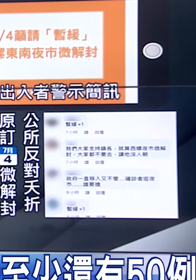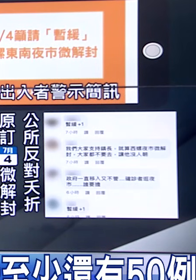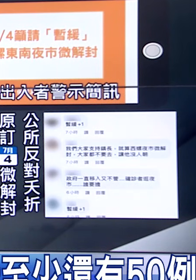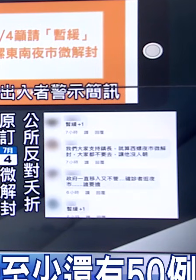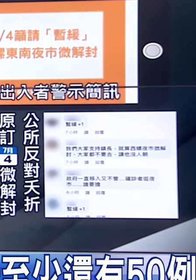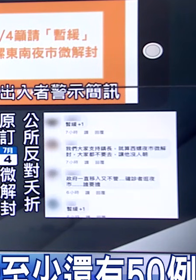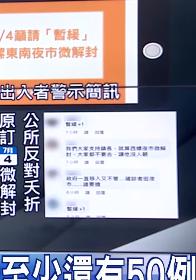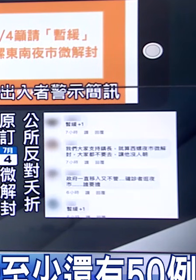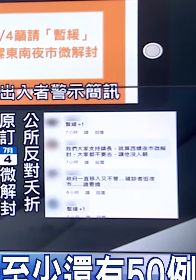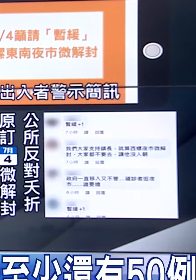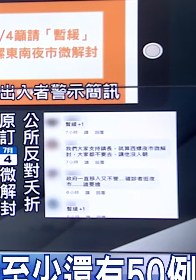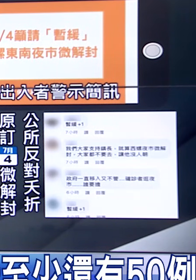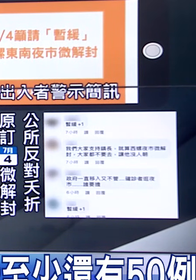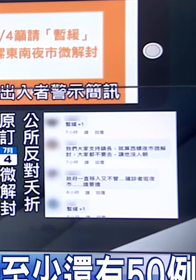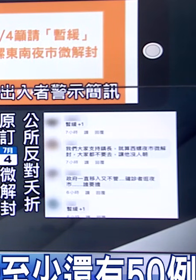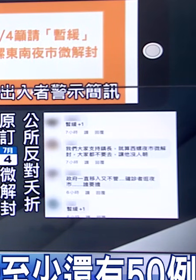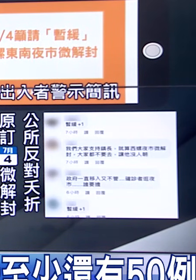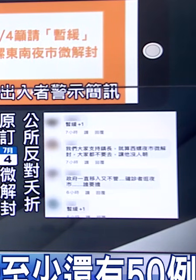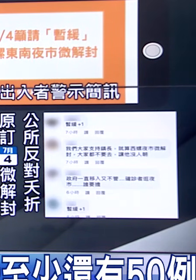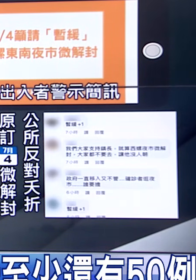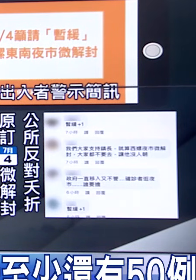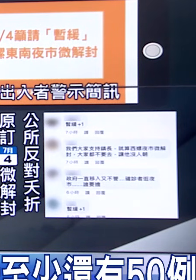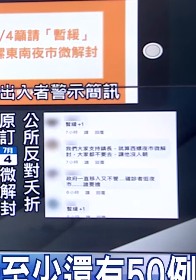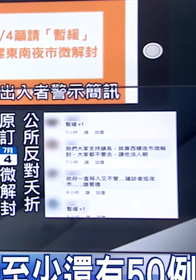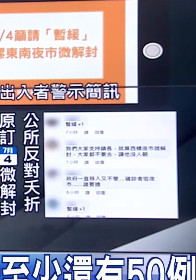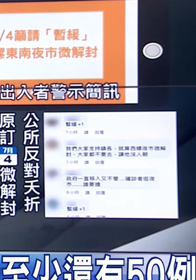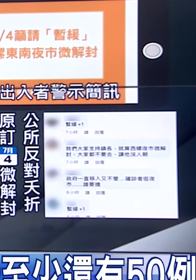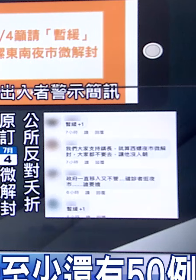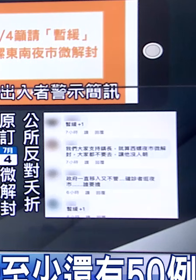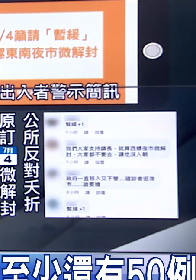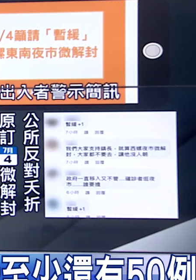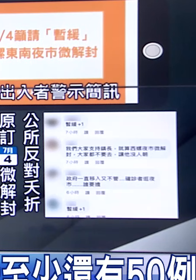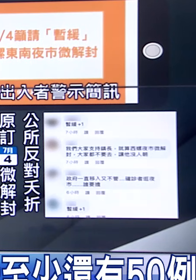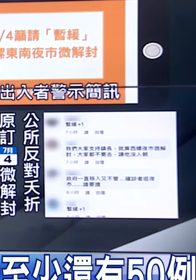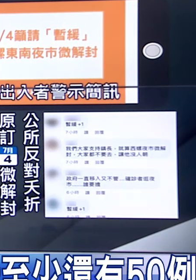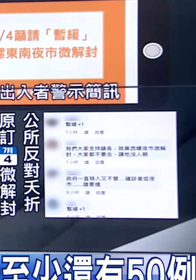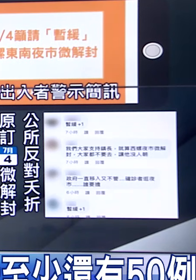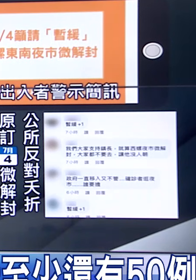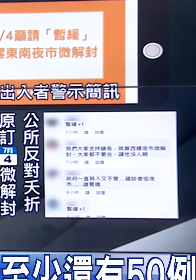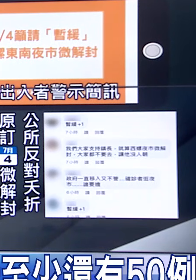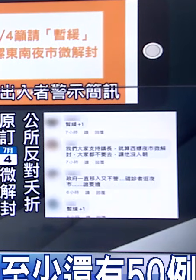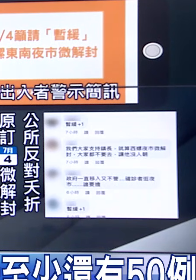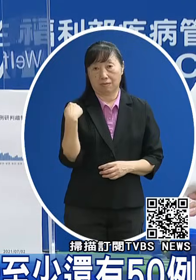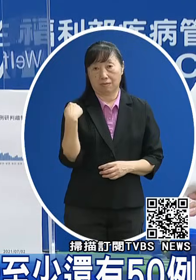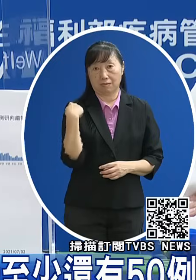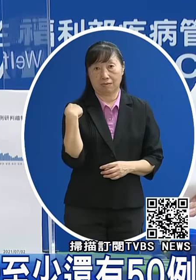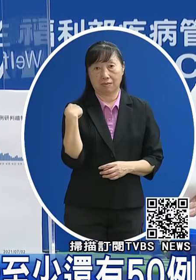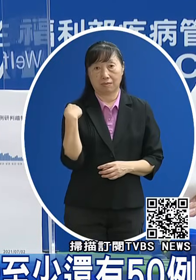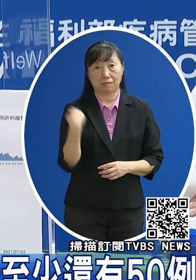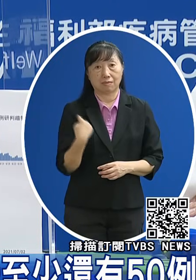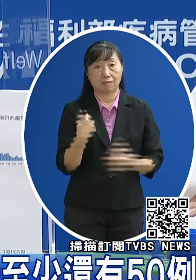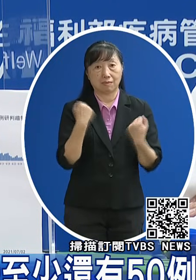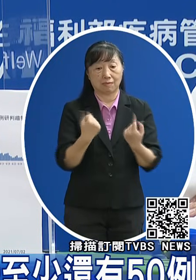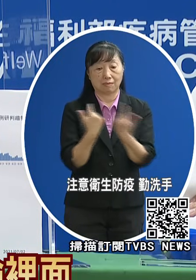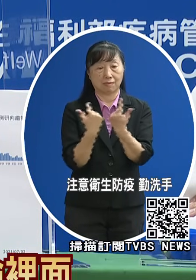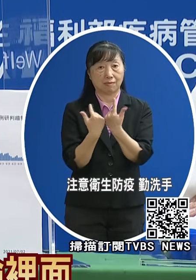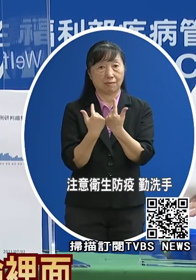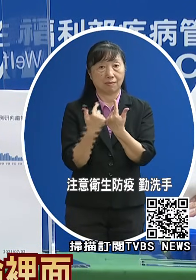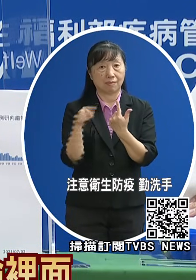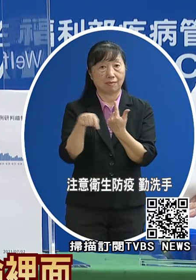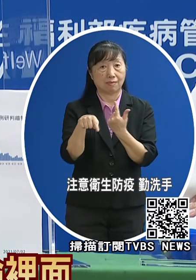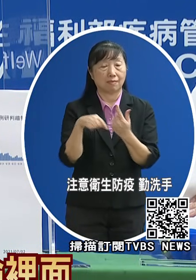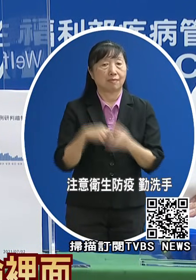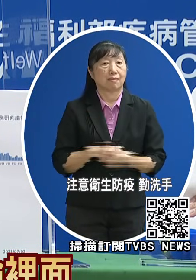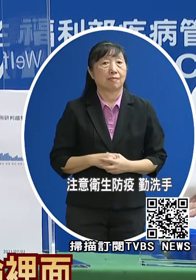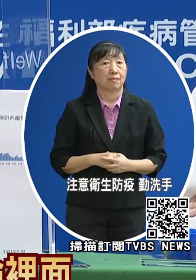到7月12号解除警戒呢？陈时中是说会延后公布餐厅内用等指引。 在北市的这